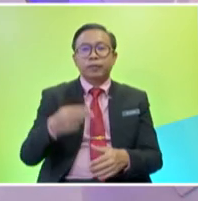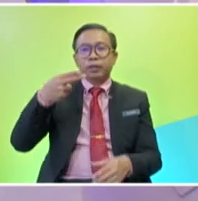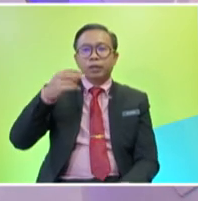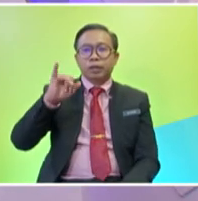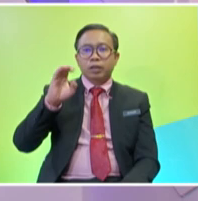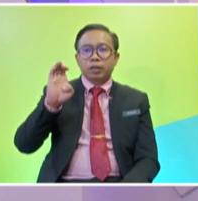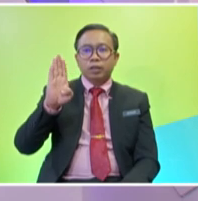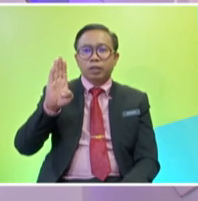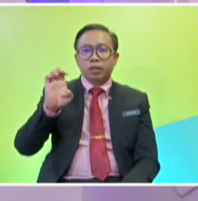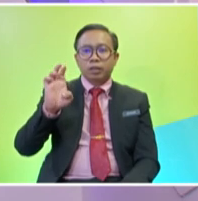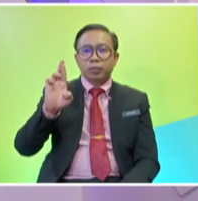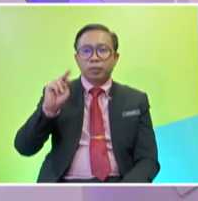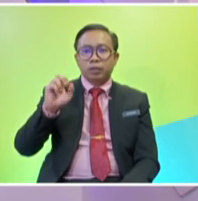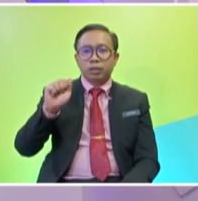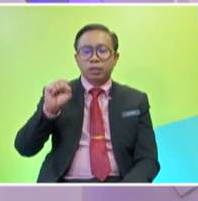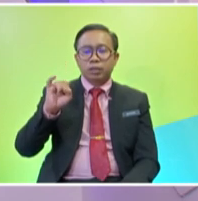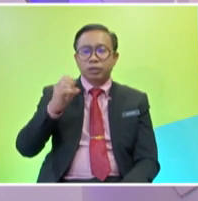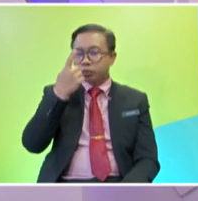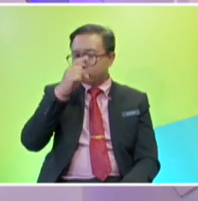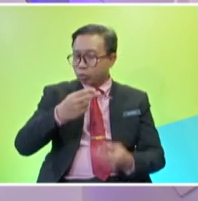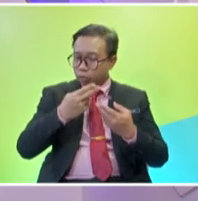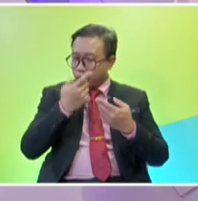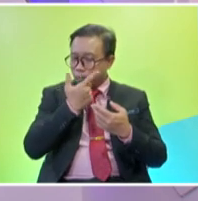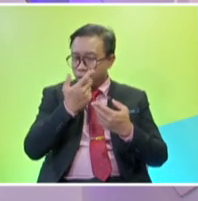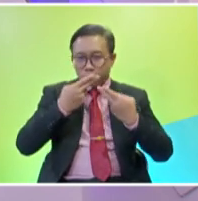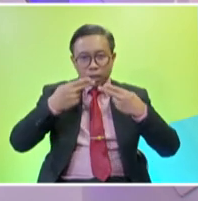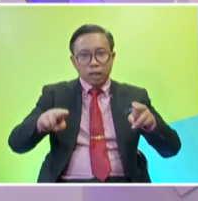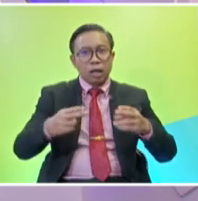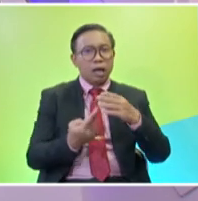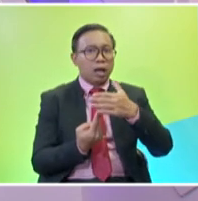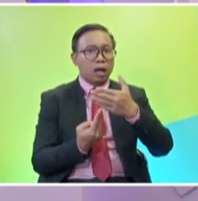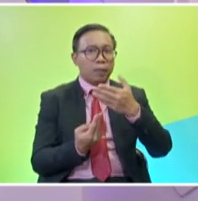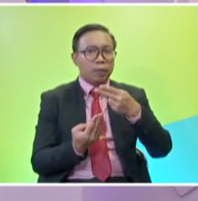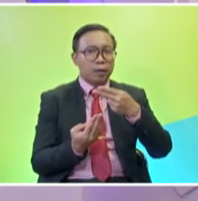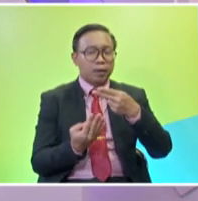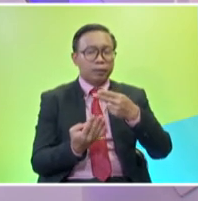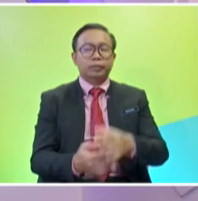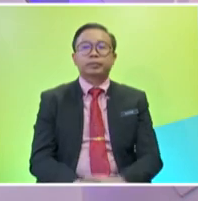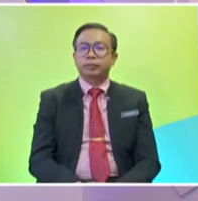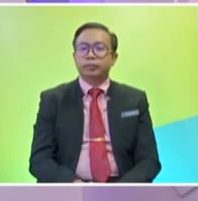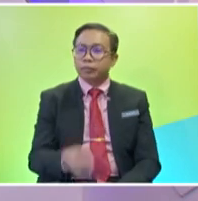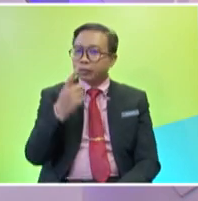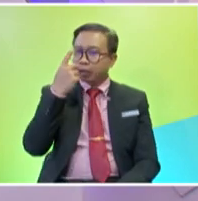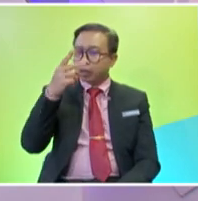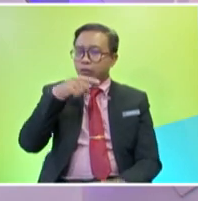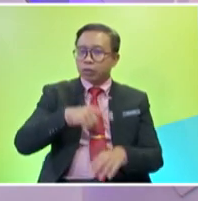tak mengelakkan daripada kehilangan haba Oke seterusnya kita lihat pula itu kawasan